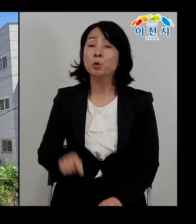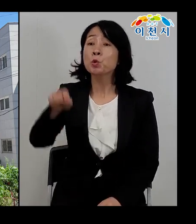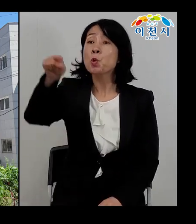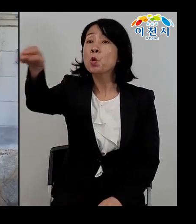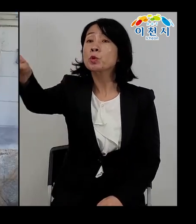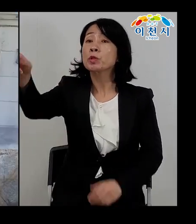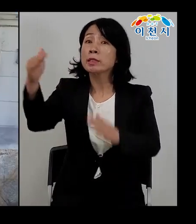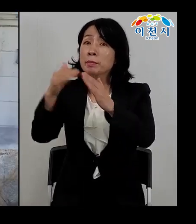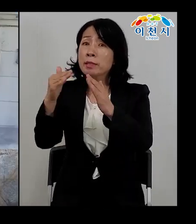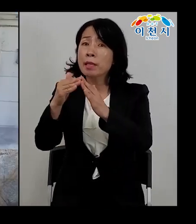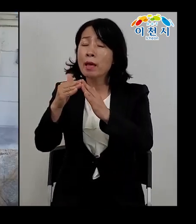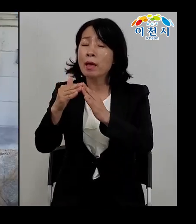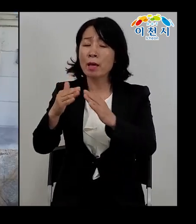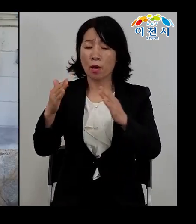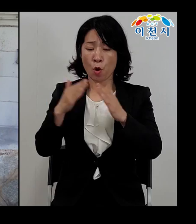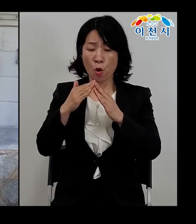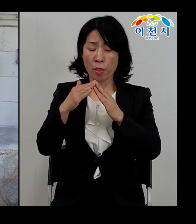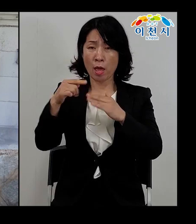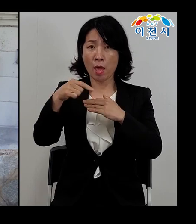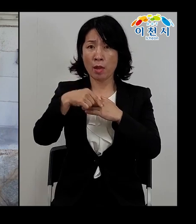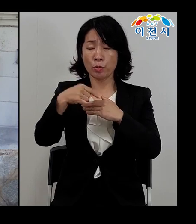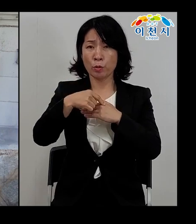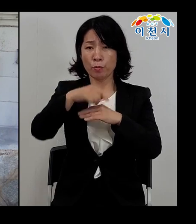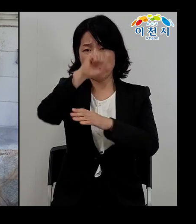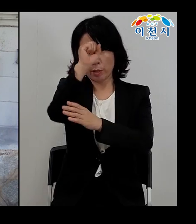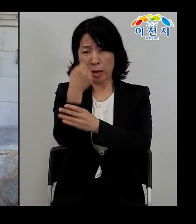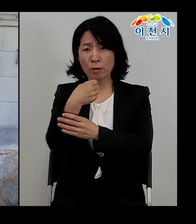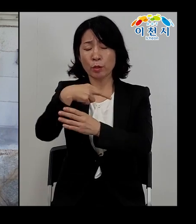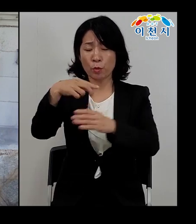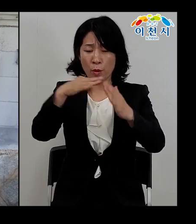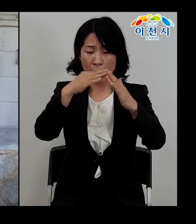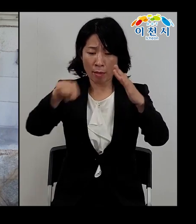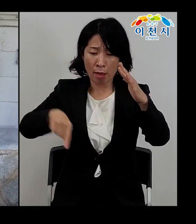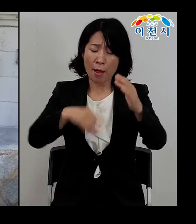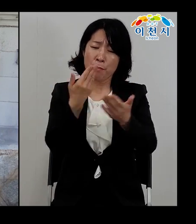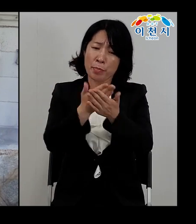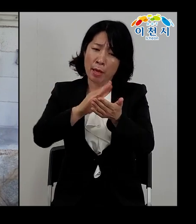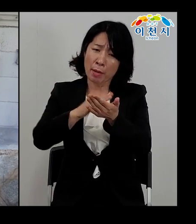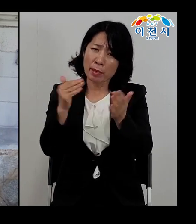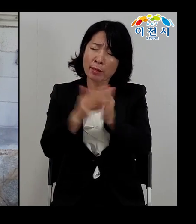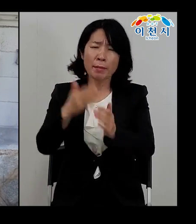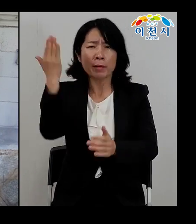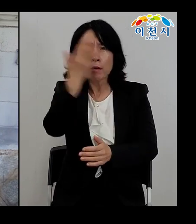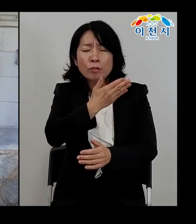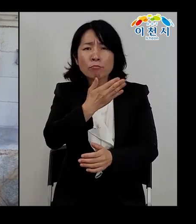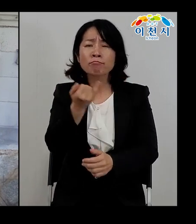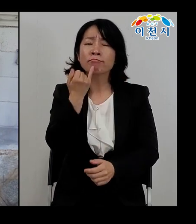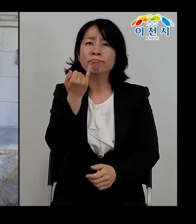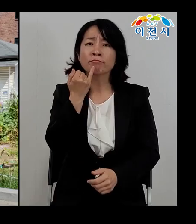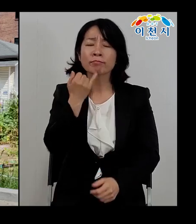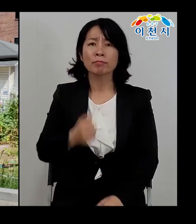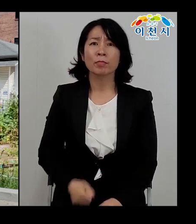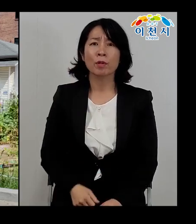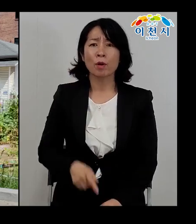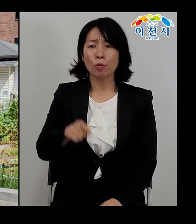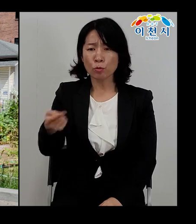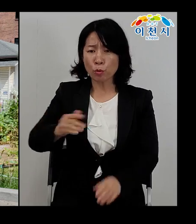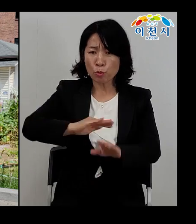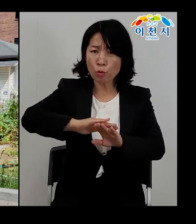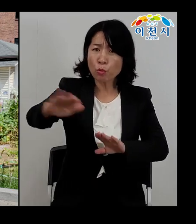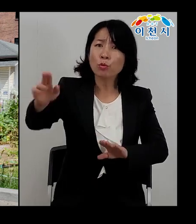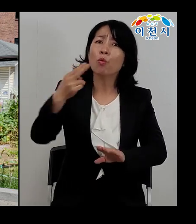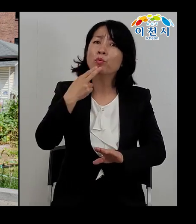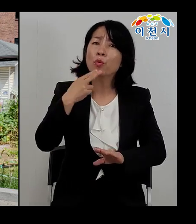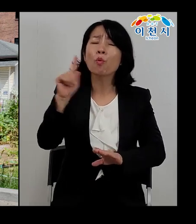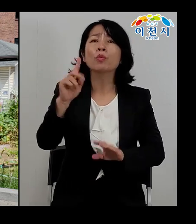속이 더 안쪽 집인데 겉은 좀 낡았어도 안에는 리모델링 딱 해놨거든요. 괜찮을 거예요. 아니 근데